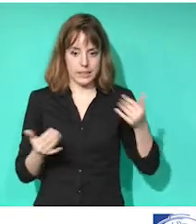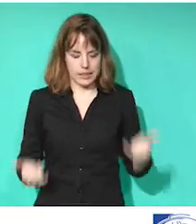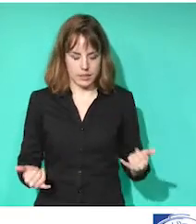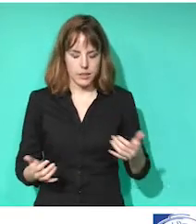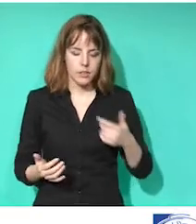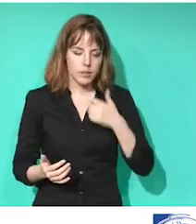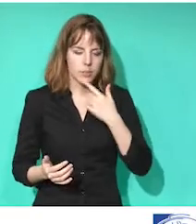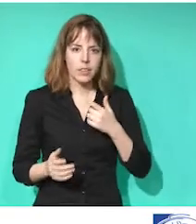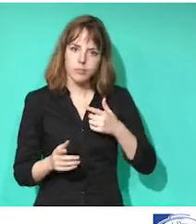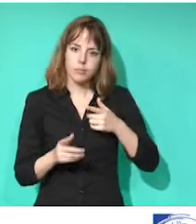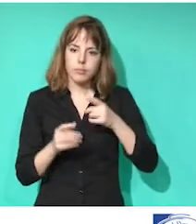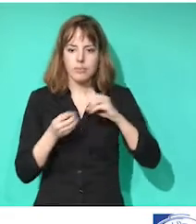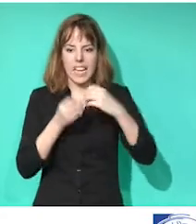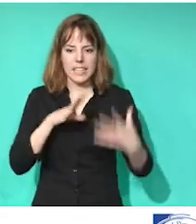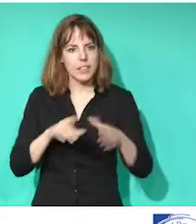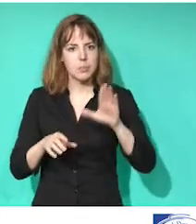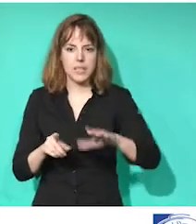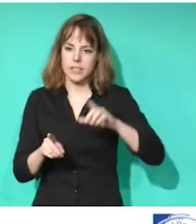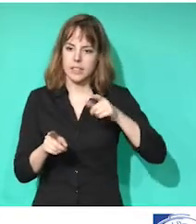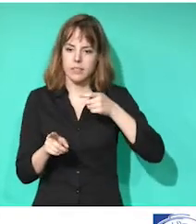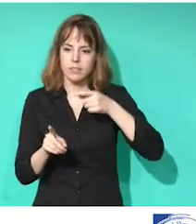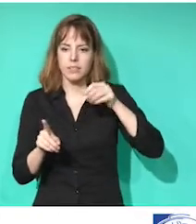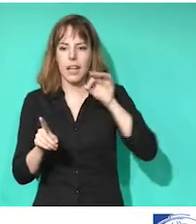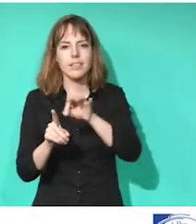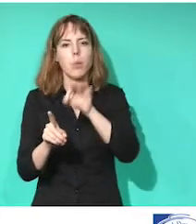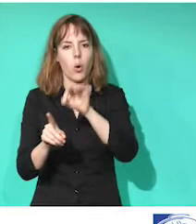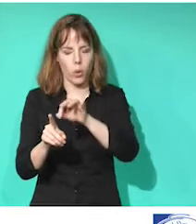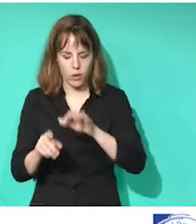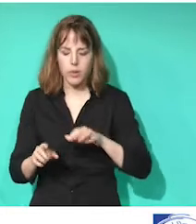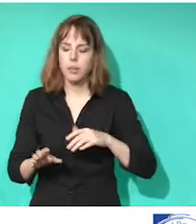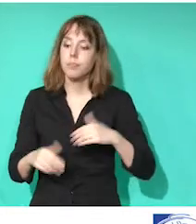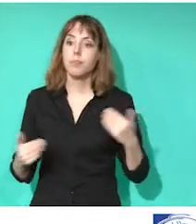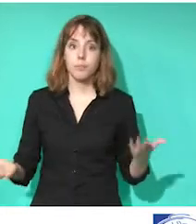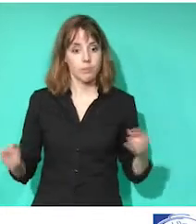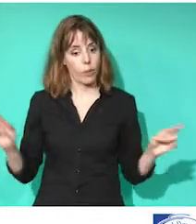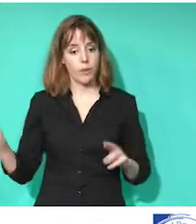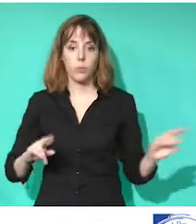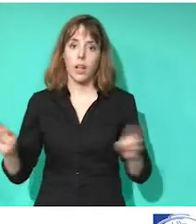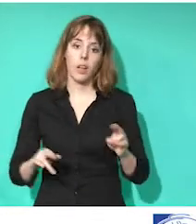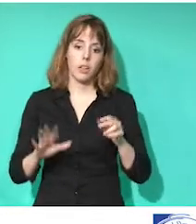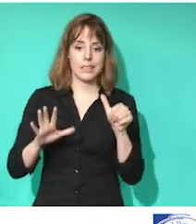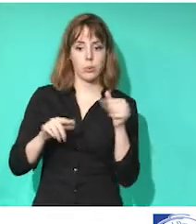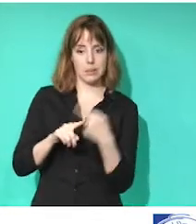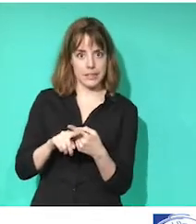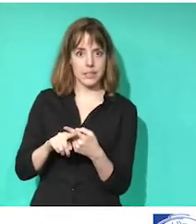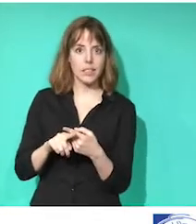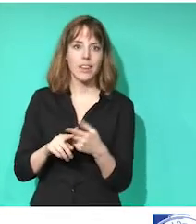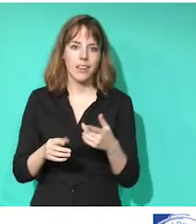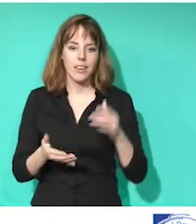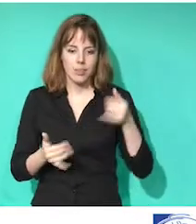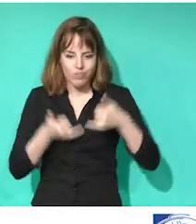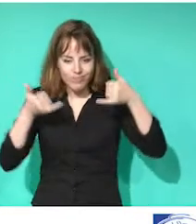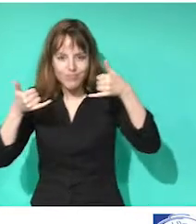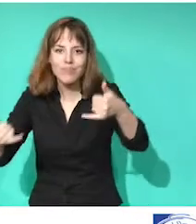boulot, si je puis dire. Et nous, on se retrouve à 18h30 pour les discours de clôture, les remises des prix,